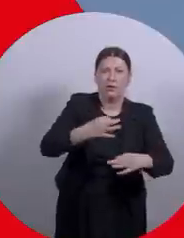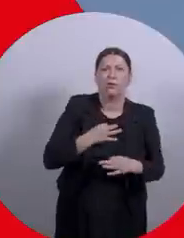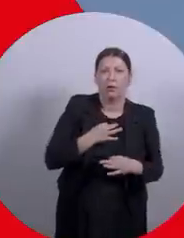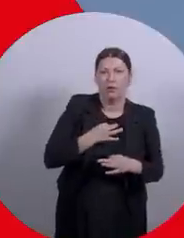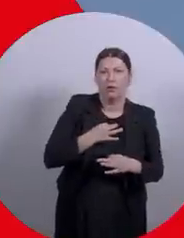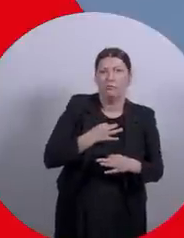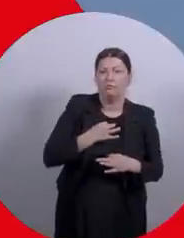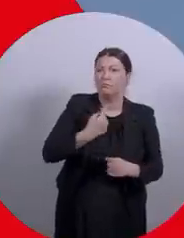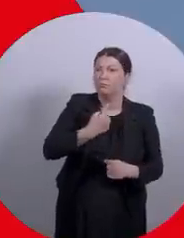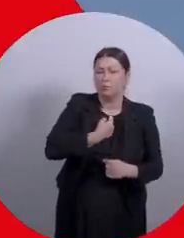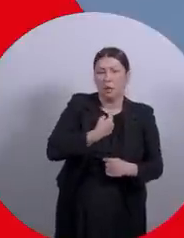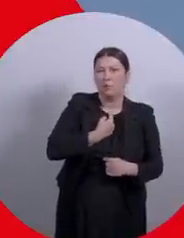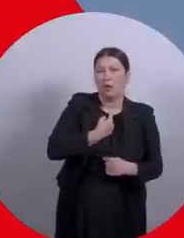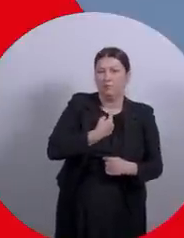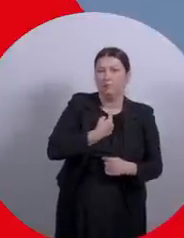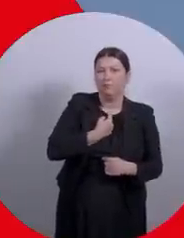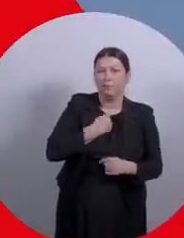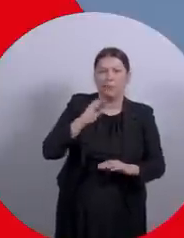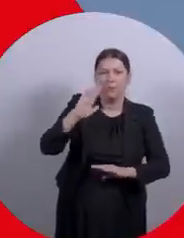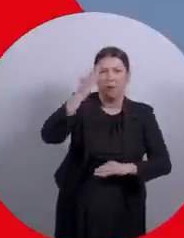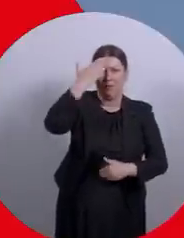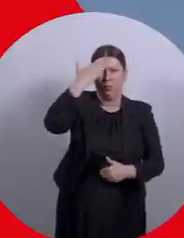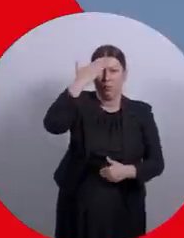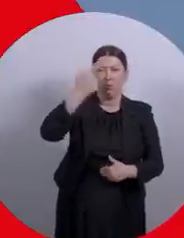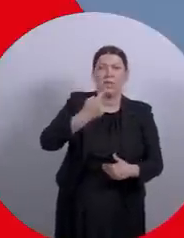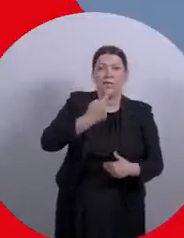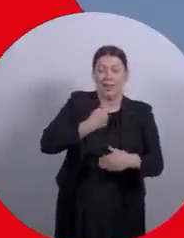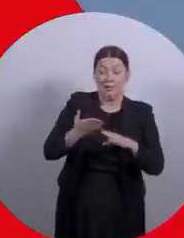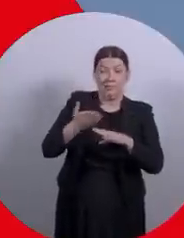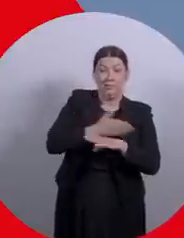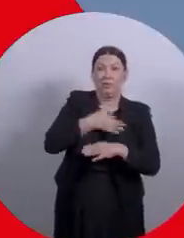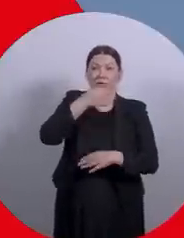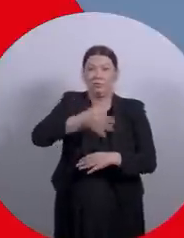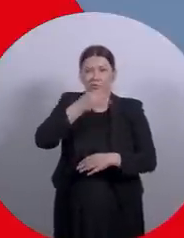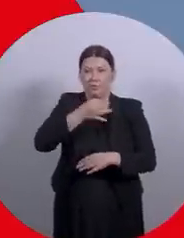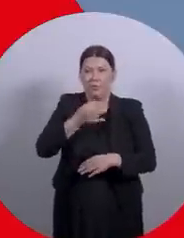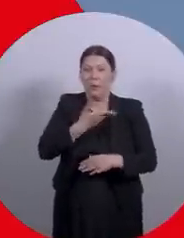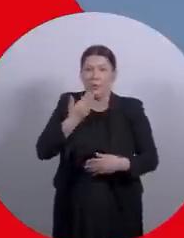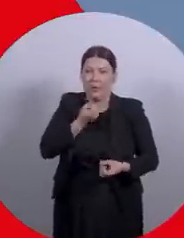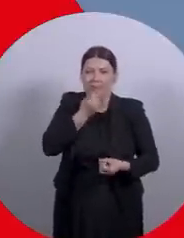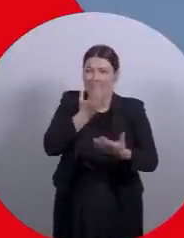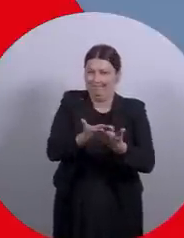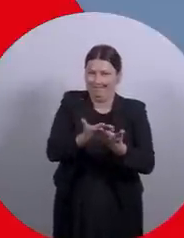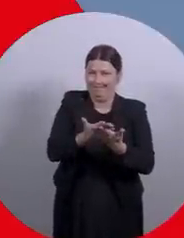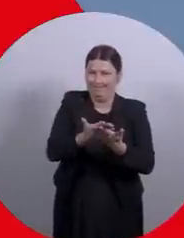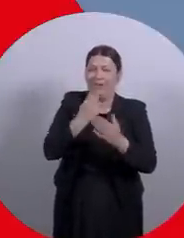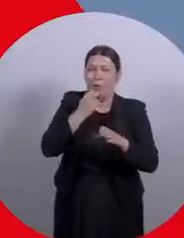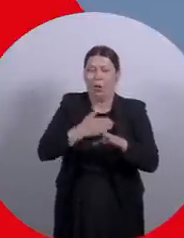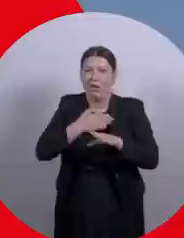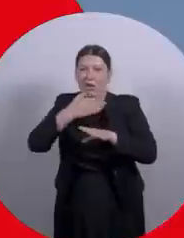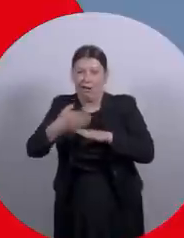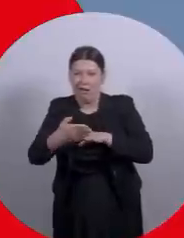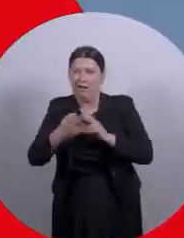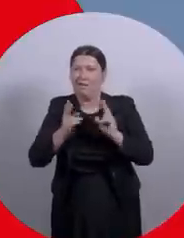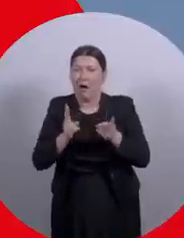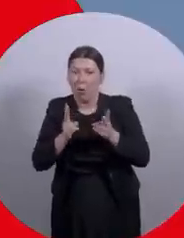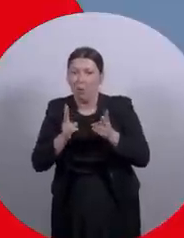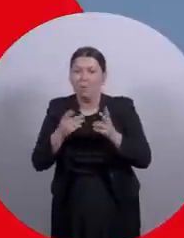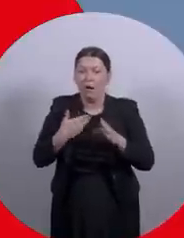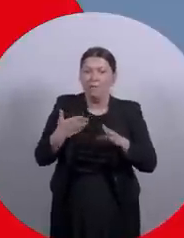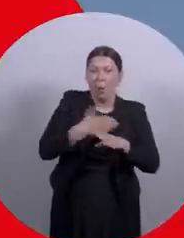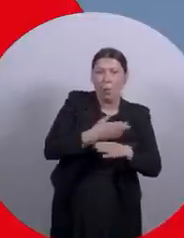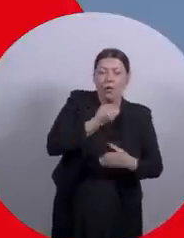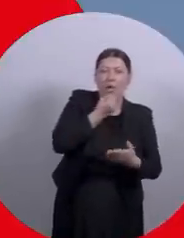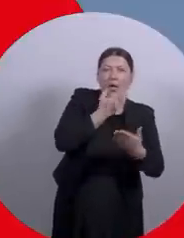bewusst ganz bewusste meiner Rede ausgespart weil nicht dass es dann am Ende des Tages heißt na